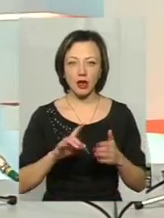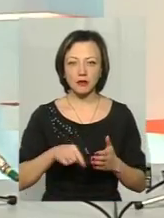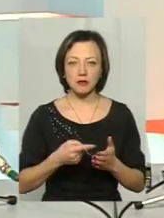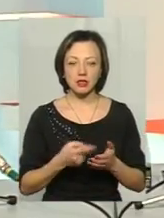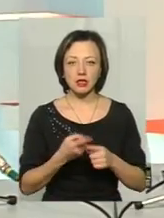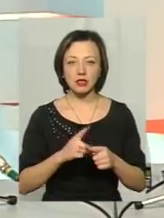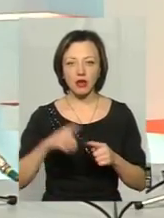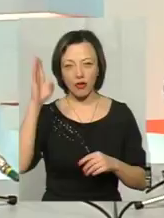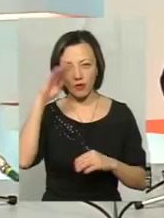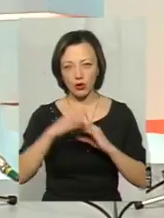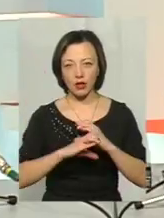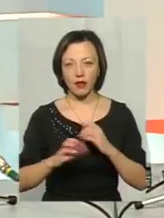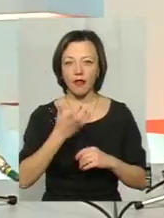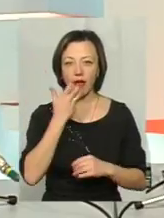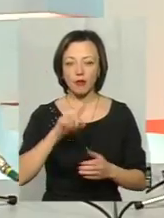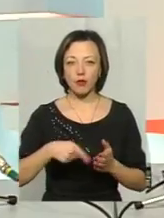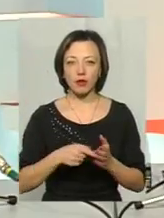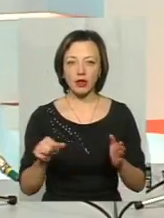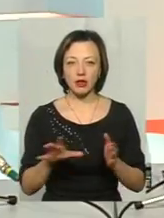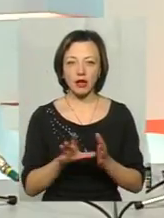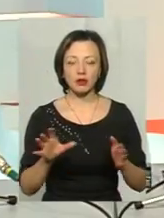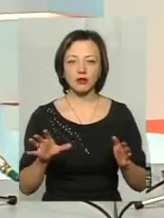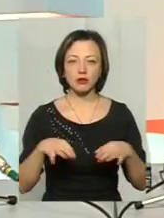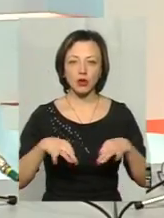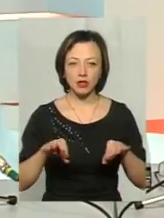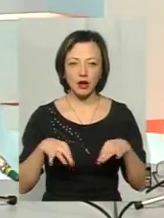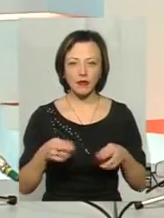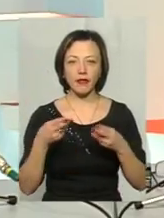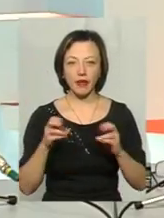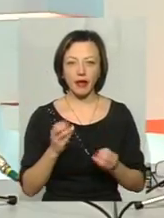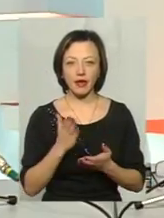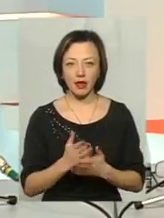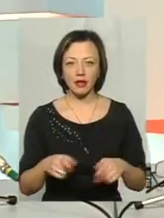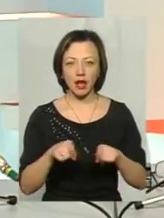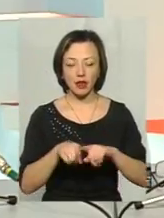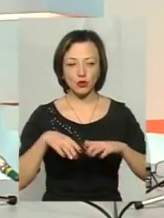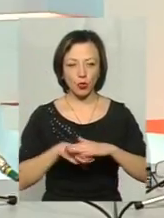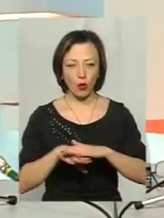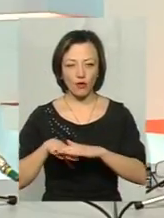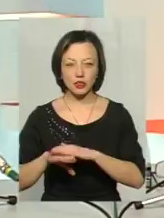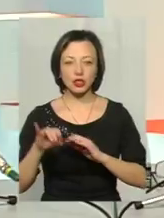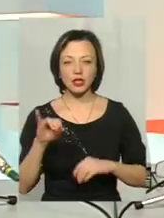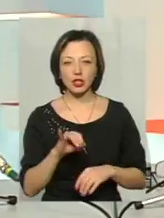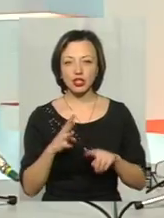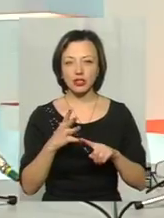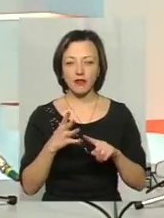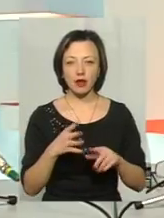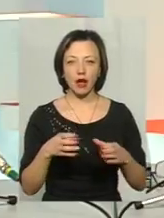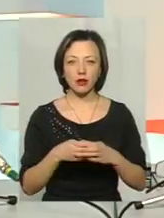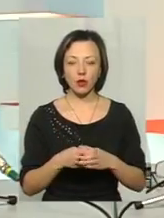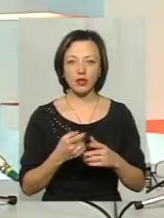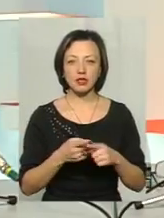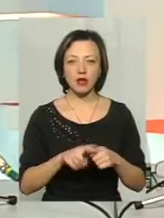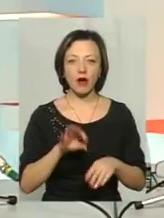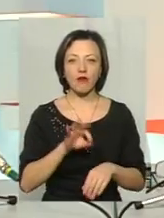Це водоканал, теплокомуненерго, електротранс нас, де є отакі от сховища. І четверта категорія – це